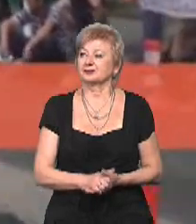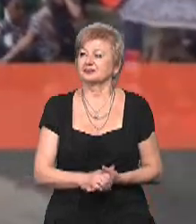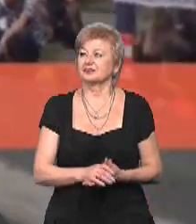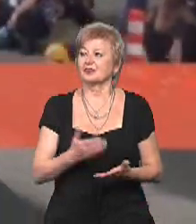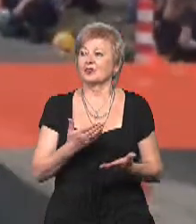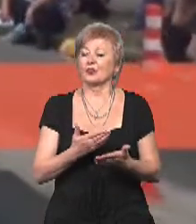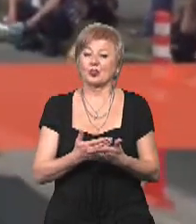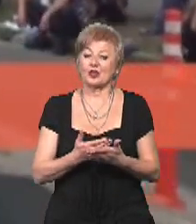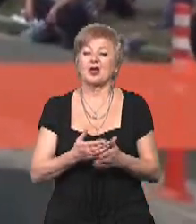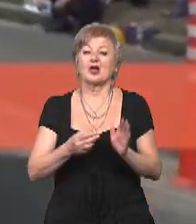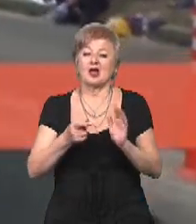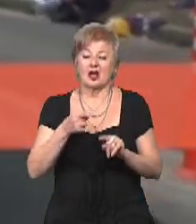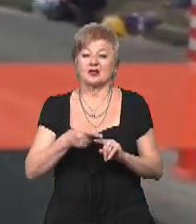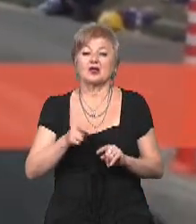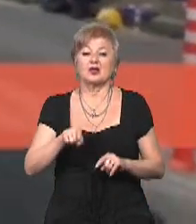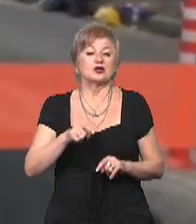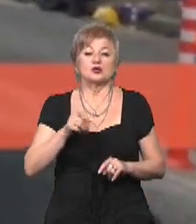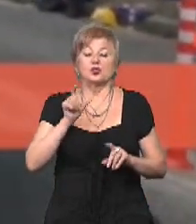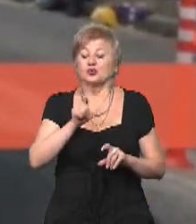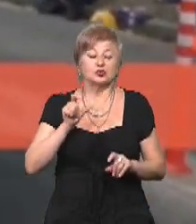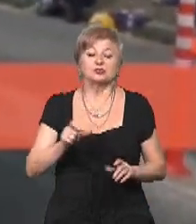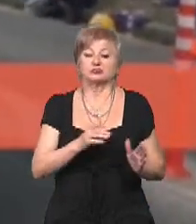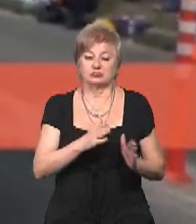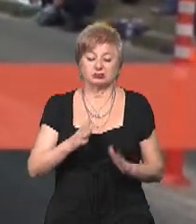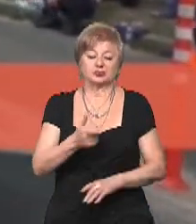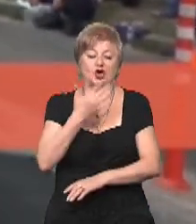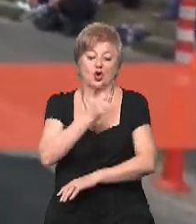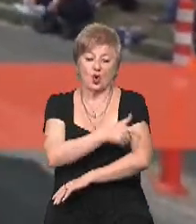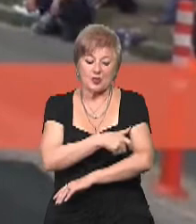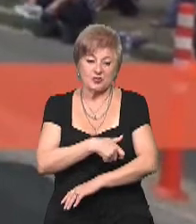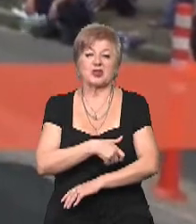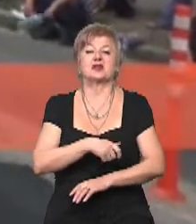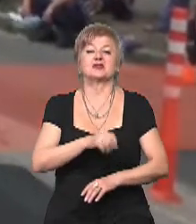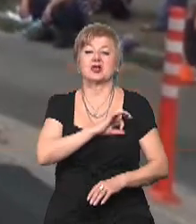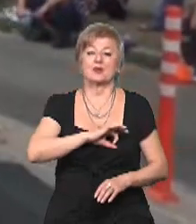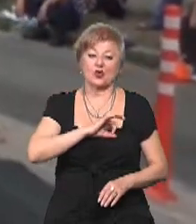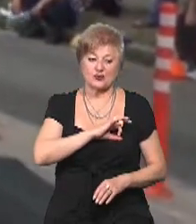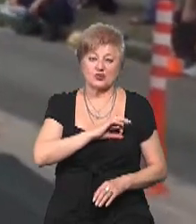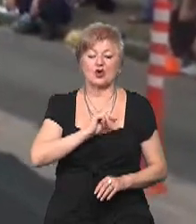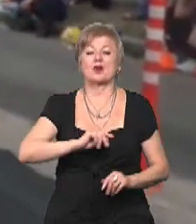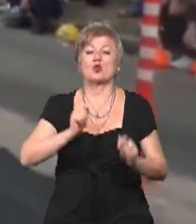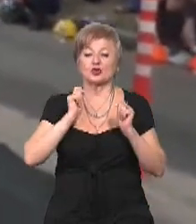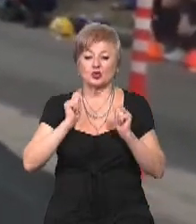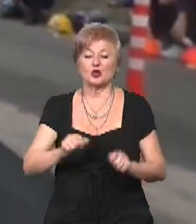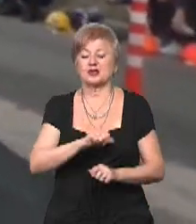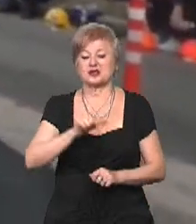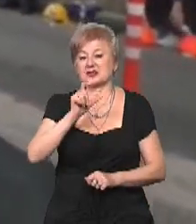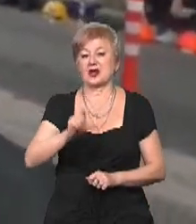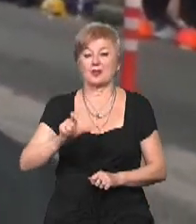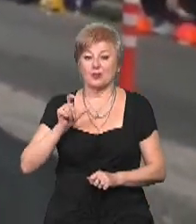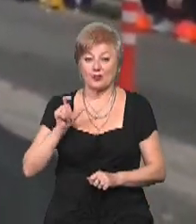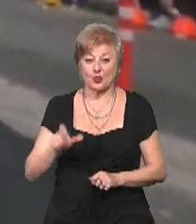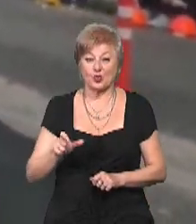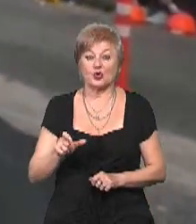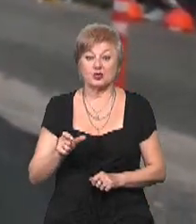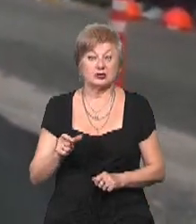Стан на 8 серпня стабільно не визначений. І Національна комісія, і профспілки, і Федерація роботодавців, і самі підприємства чітко визначили